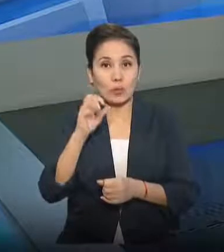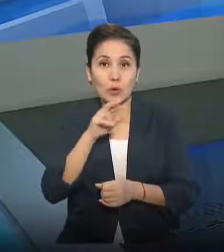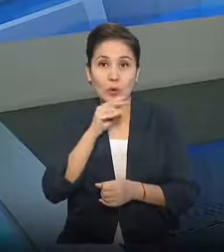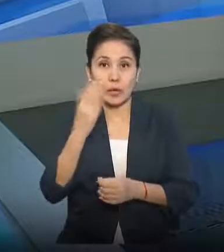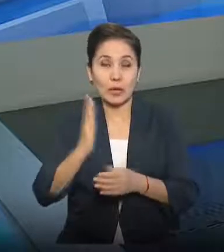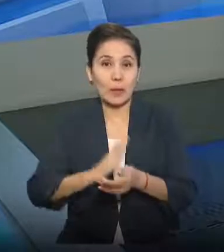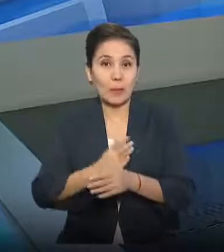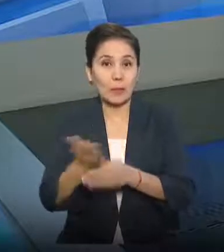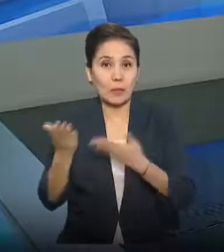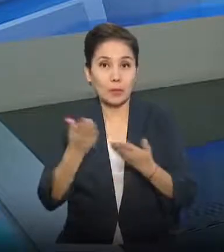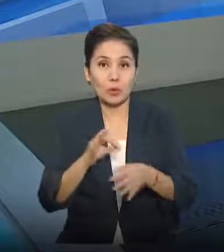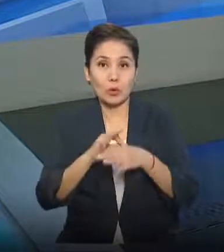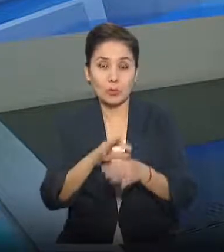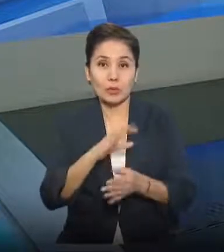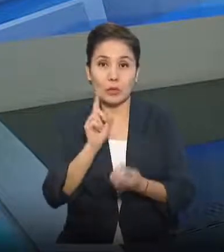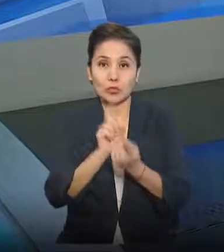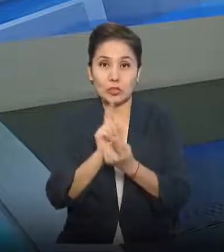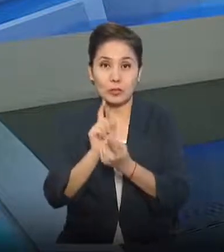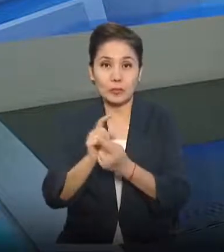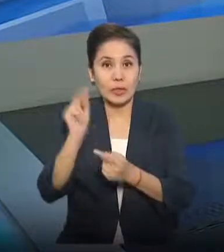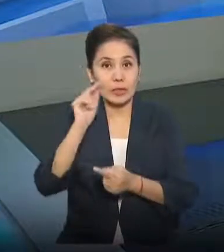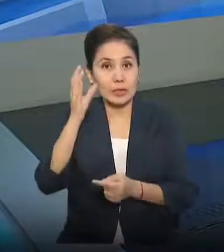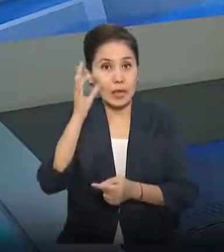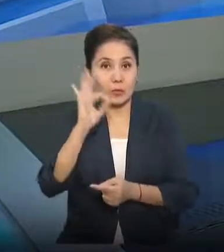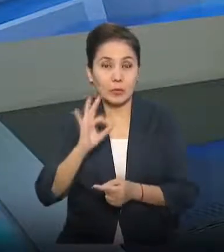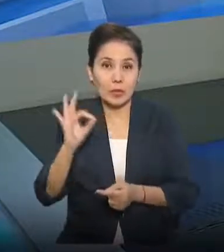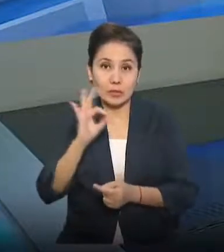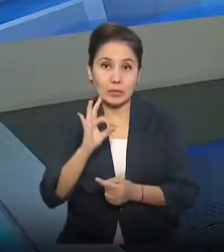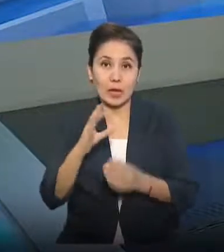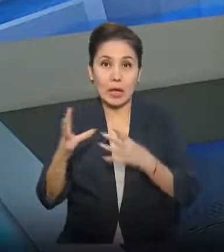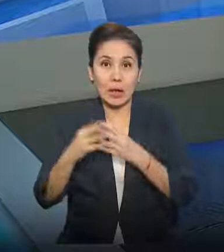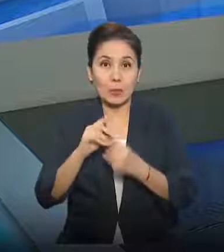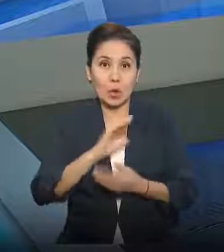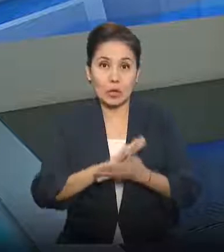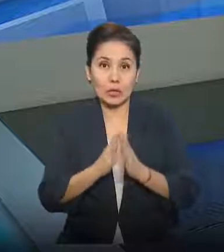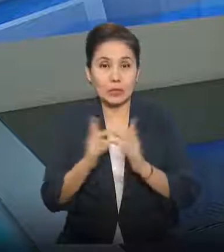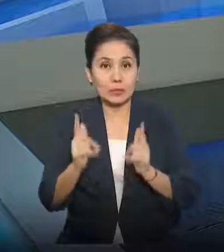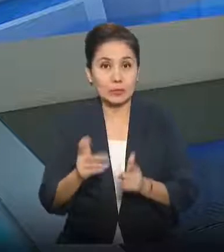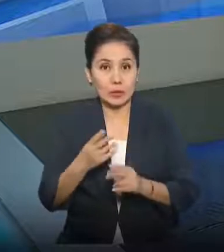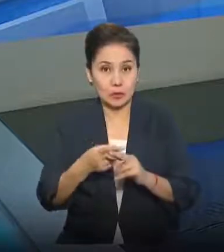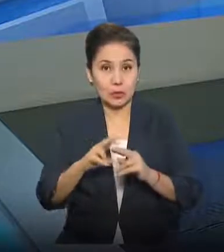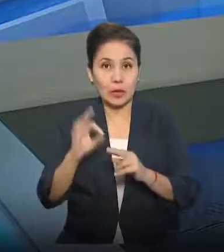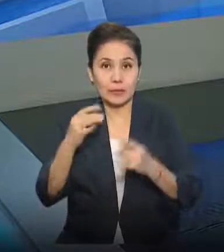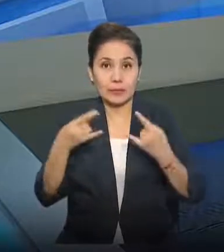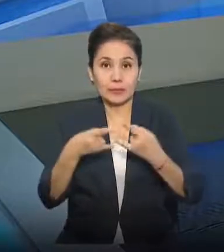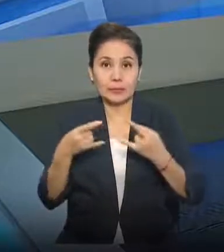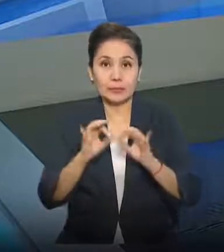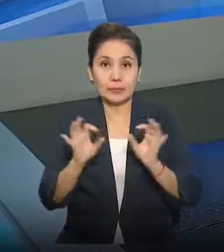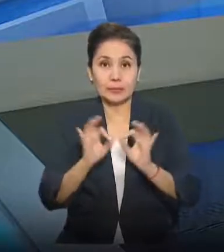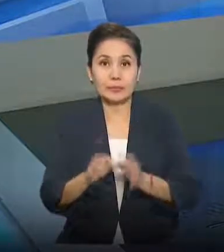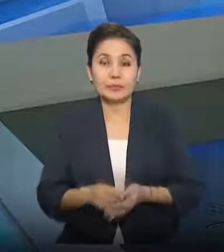кореялік мехмонлар білен болып өткен учрашуда хам тәлім юнәлішідегі хамкорлік бойынша келішіп алынды. Хазіргі лафхамыз шу хақта.